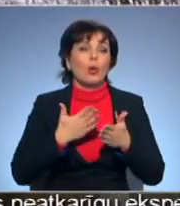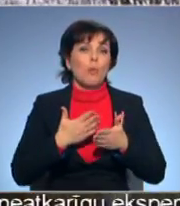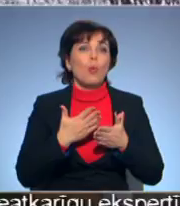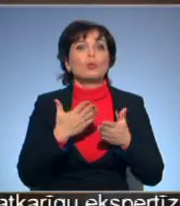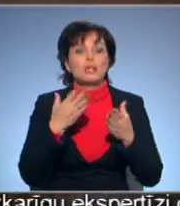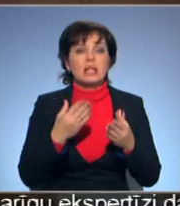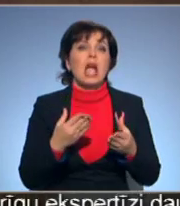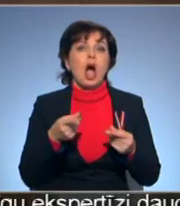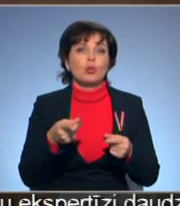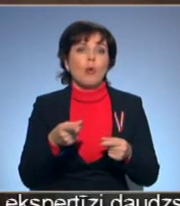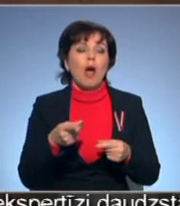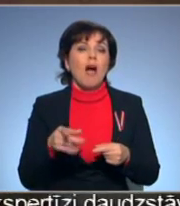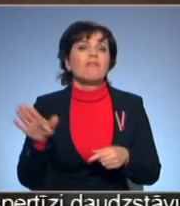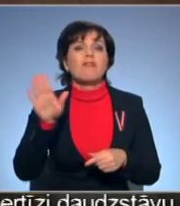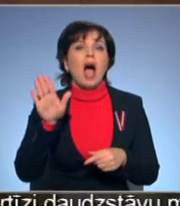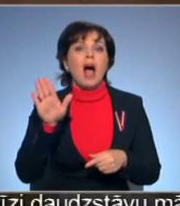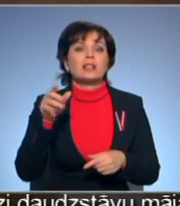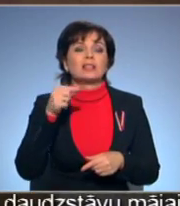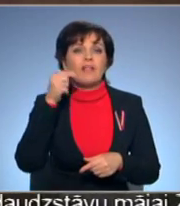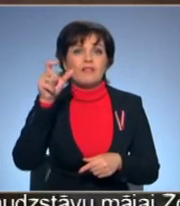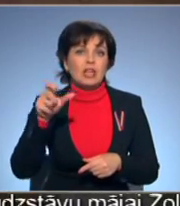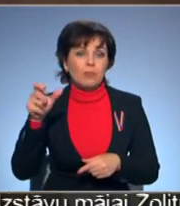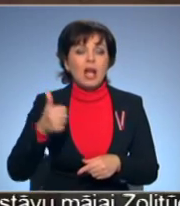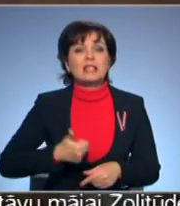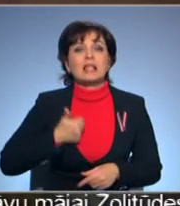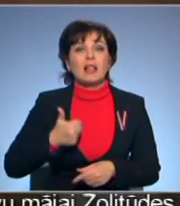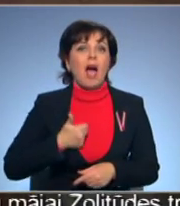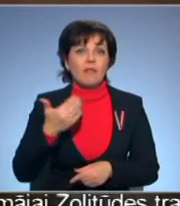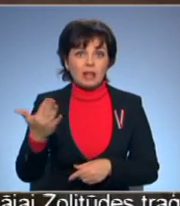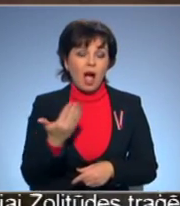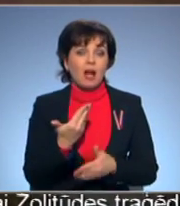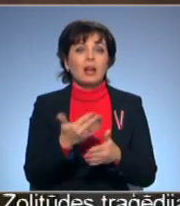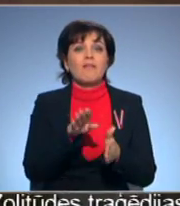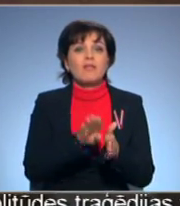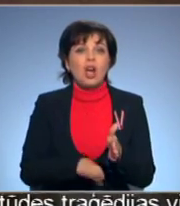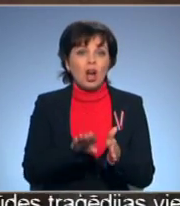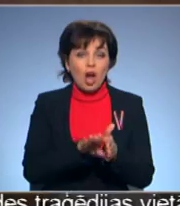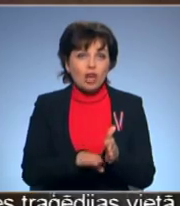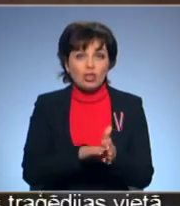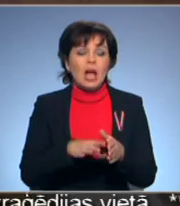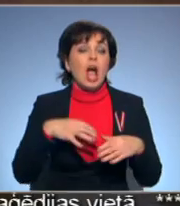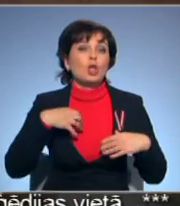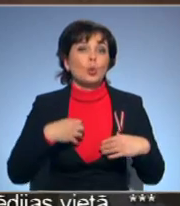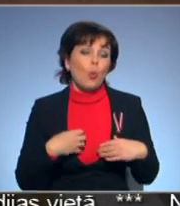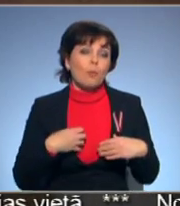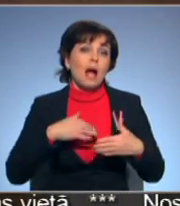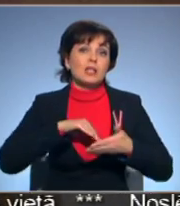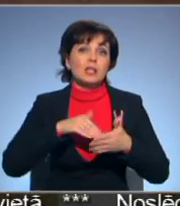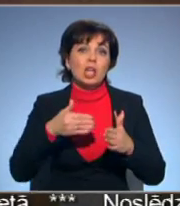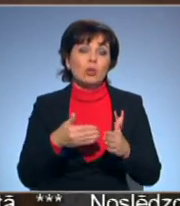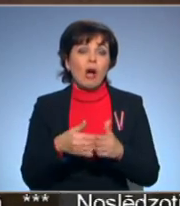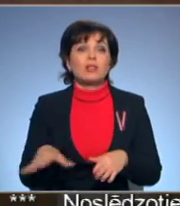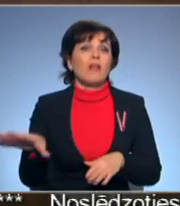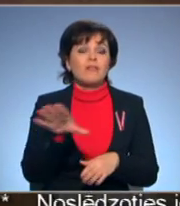valsts vīriem. Tā slavenība jau nāk ar to vienkāršību. Ja tādā drūmā situācijā, ka